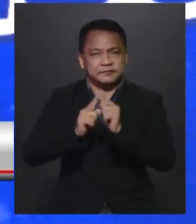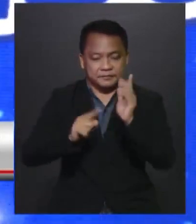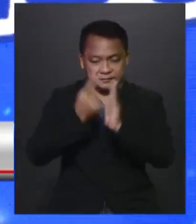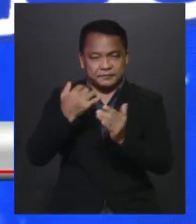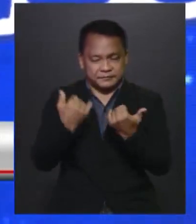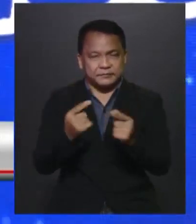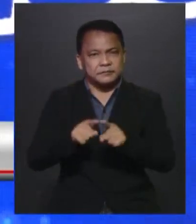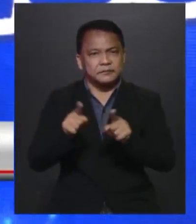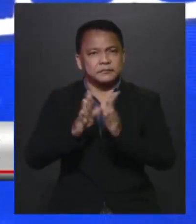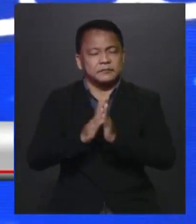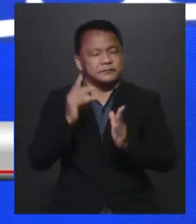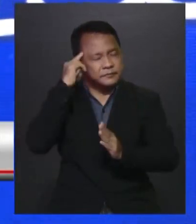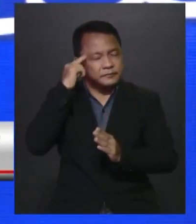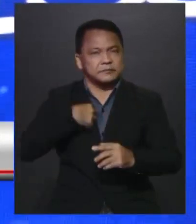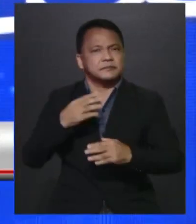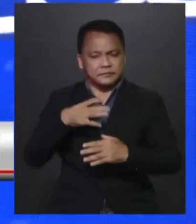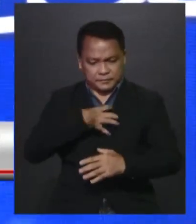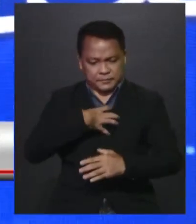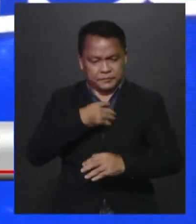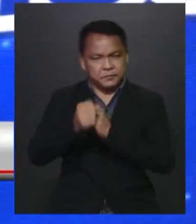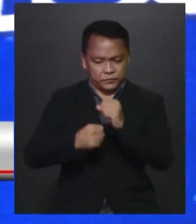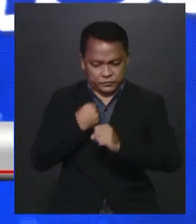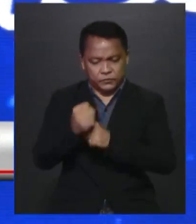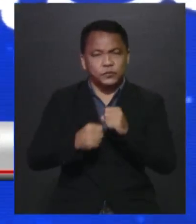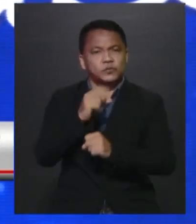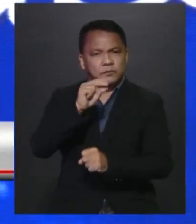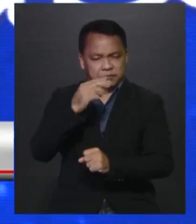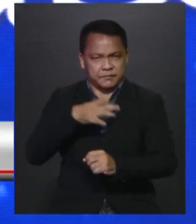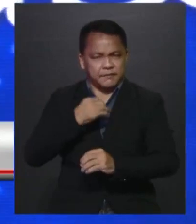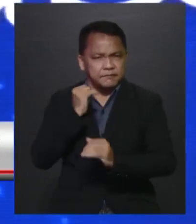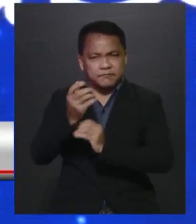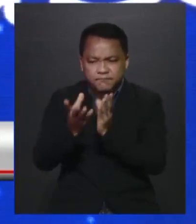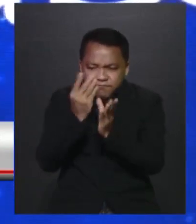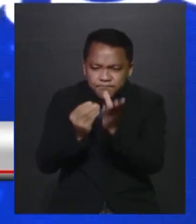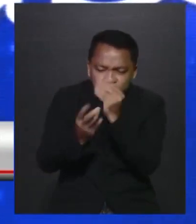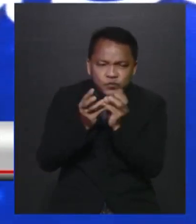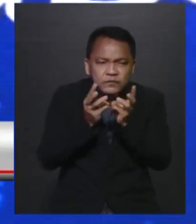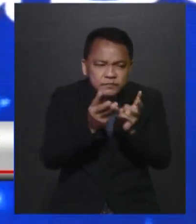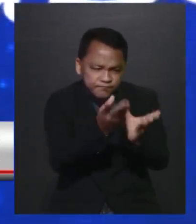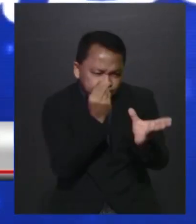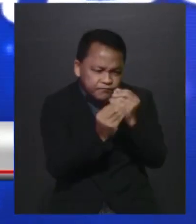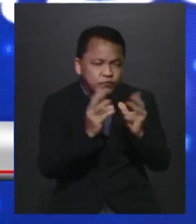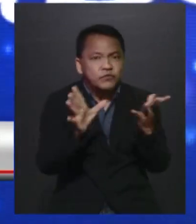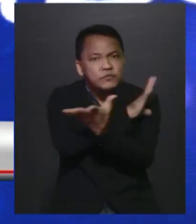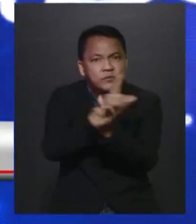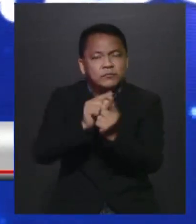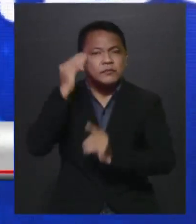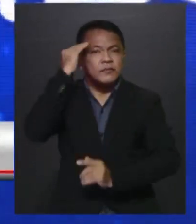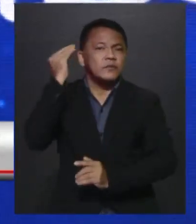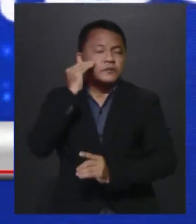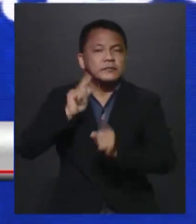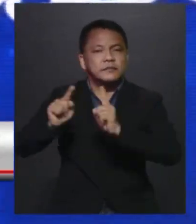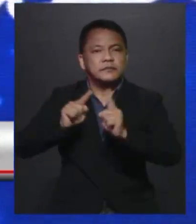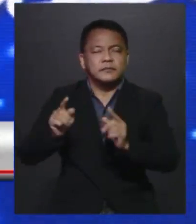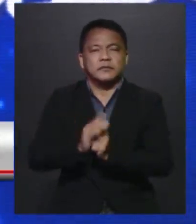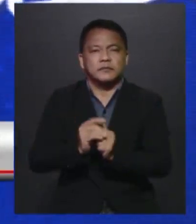นี้เหมือนเป็นการตามความฝันของตัวเองในวัย30ปีแล้วด้วยก็อยากที่จะเรียนรู้สไตล์การเล่นวัฒนธรรมของเกาหลี